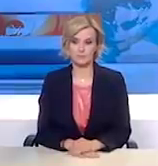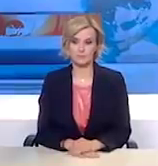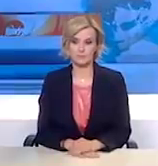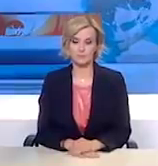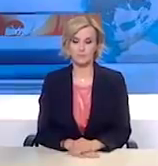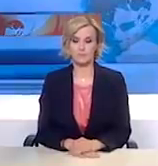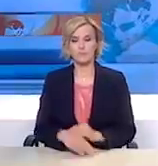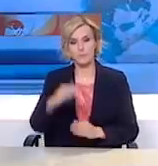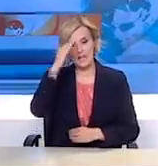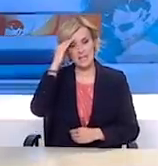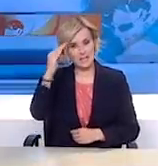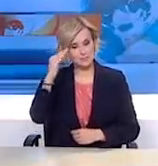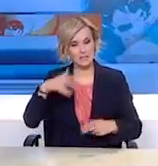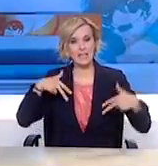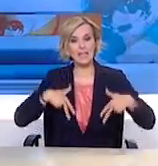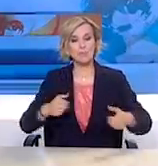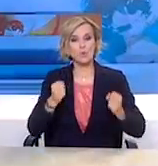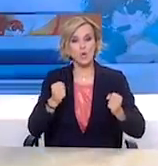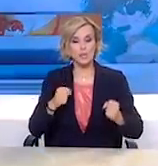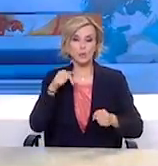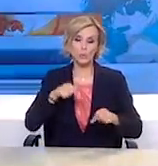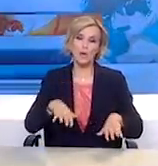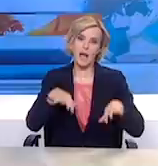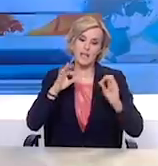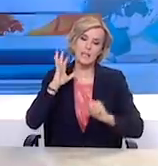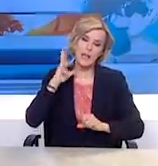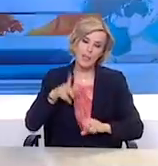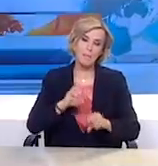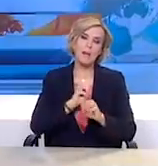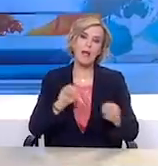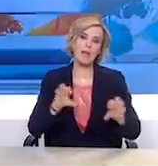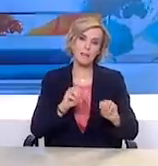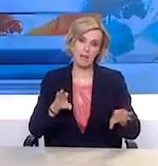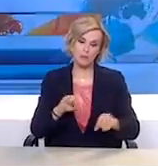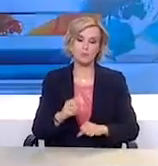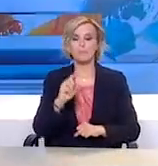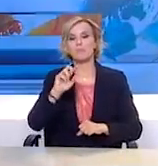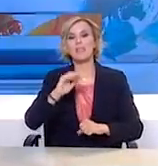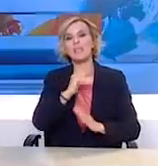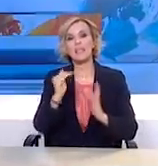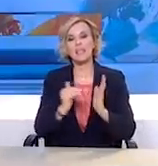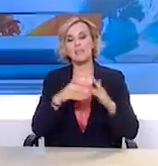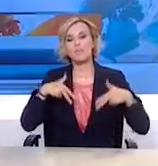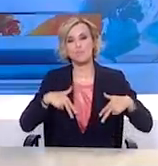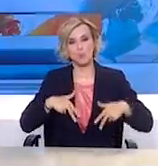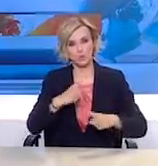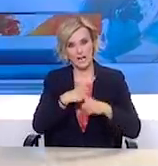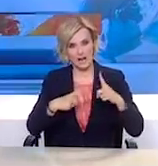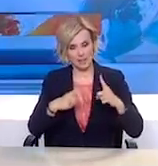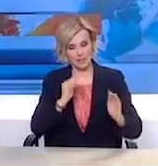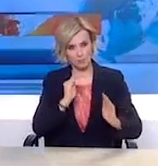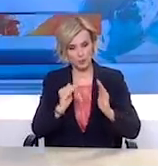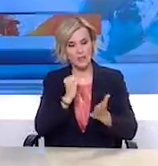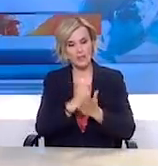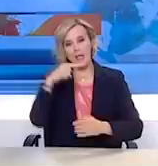Καλησπέρα από το Υπουργείο Υγείας. Ξεκινάει η καθημερινή ενημέρωση από τον Υφυπουργό Πολιτικής Προστασίας και Διαχείρισης Κρίσεων Νίκο Χαρδαλιά και